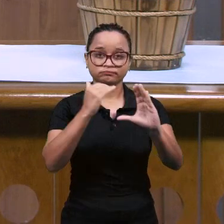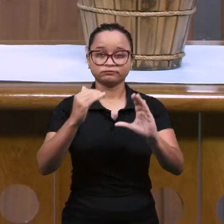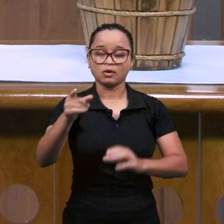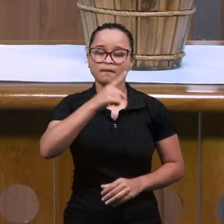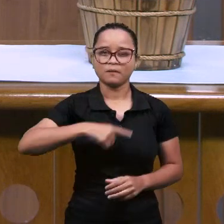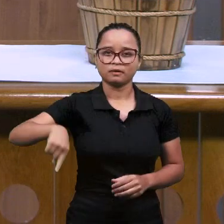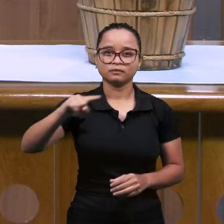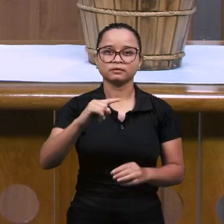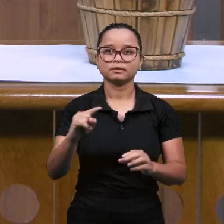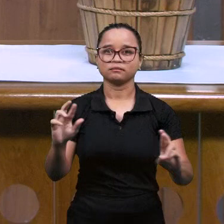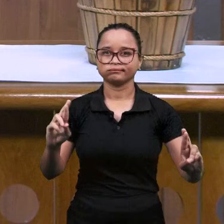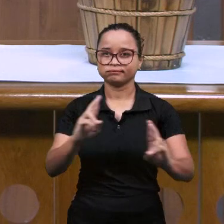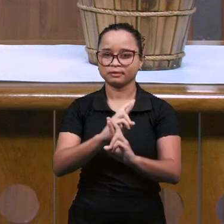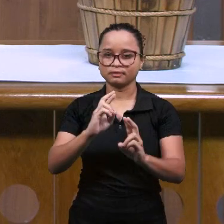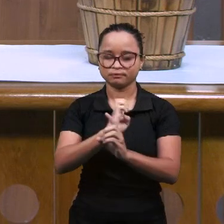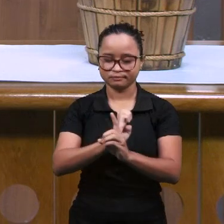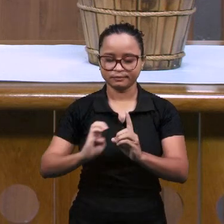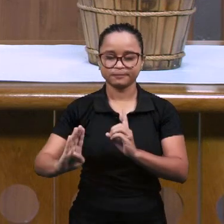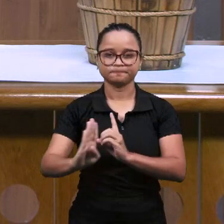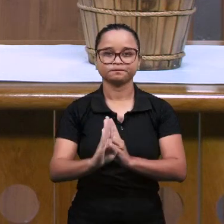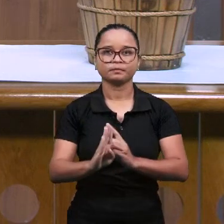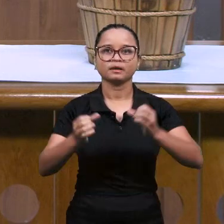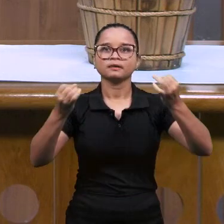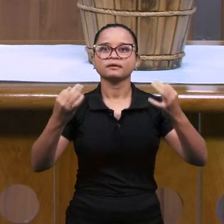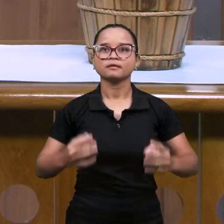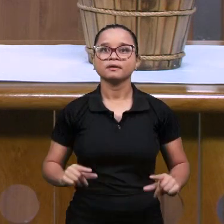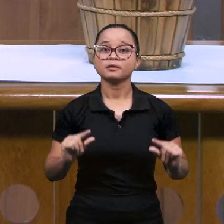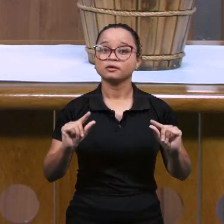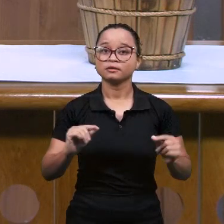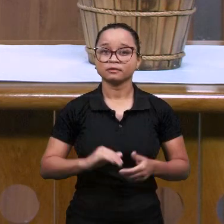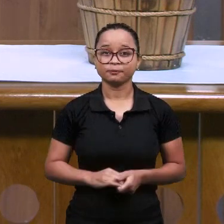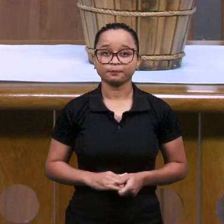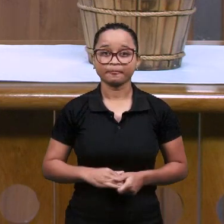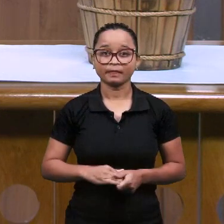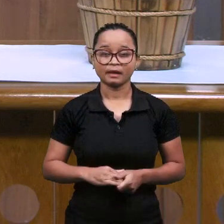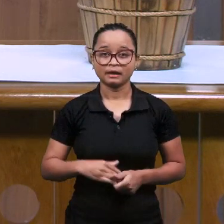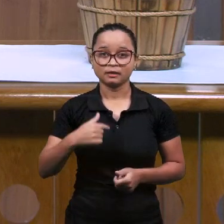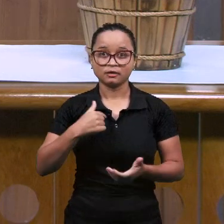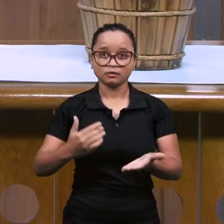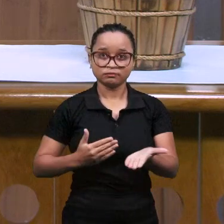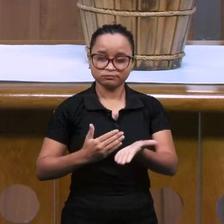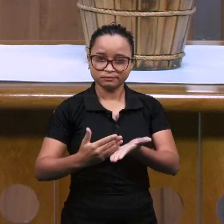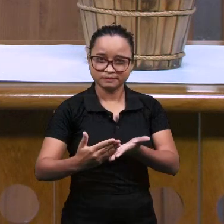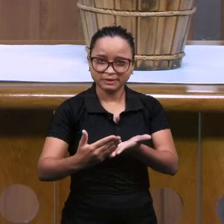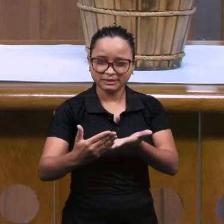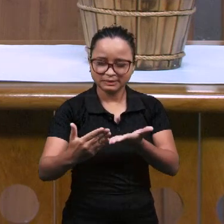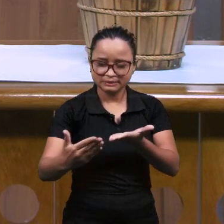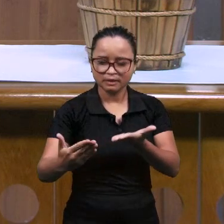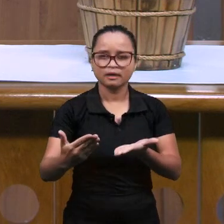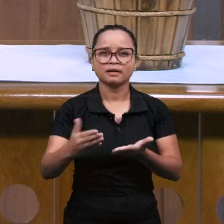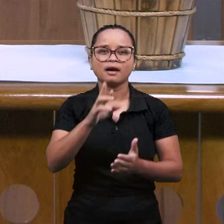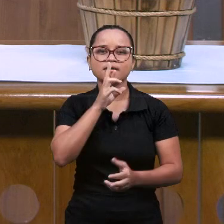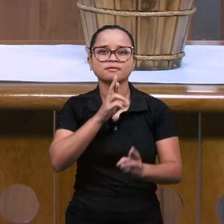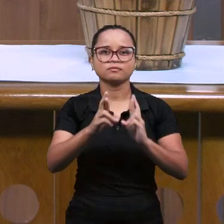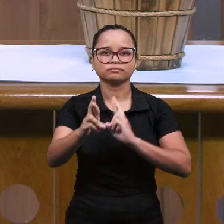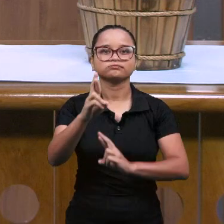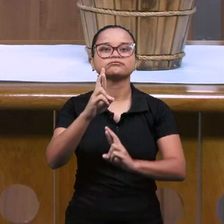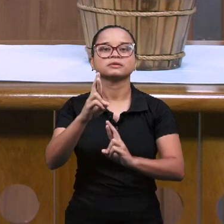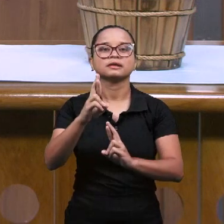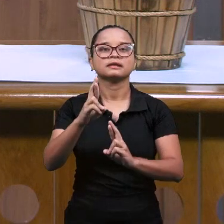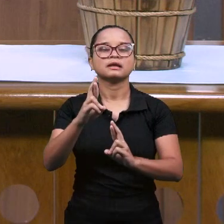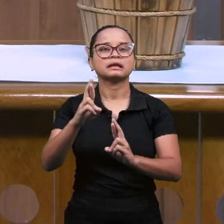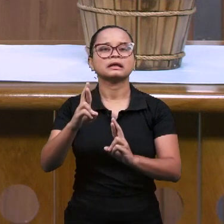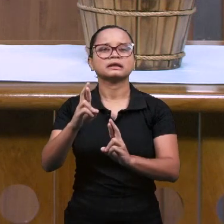lié à l'école biblique dominicale. Il dit, quand j'ai commencé à participer des réponses de l'école biblique de l'église